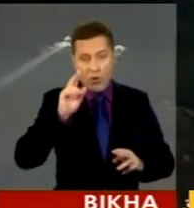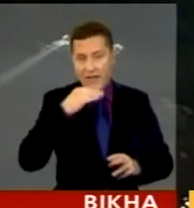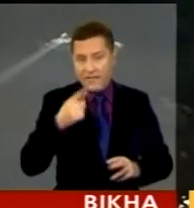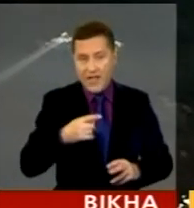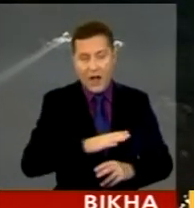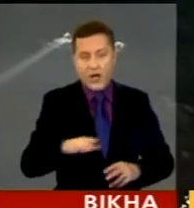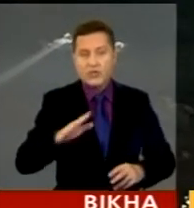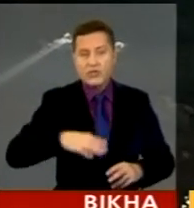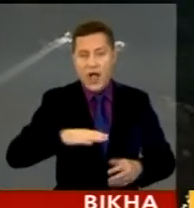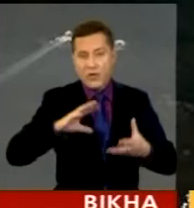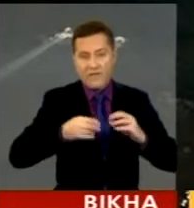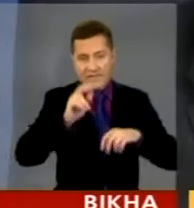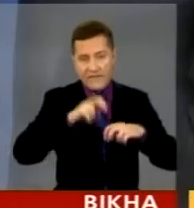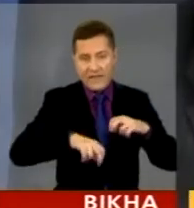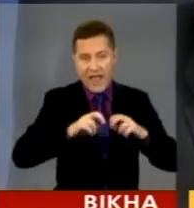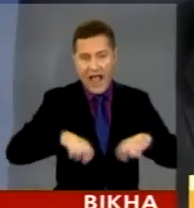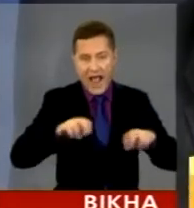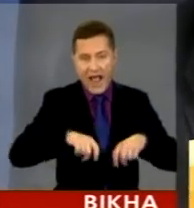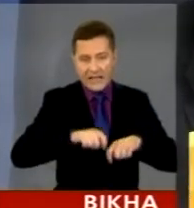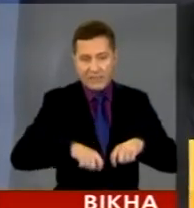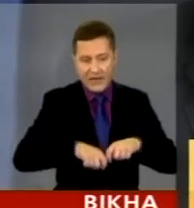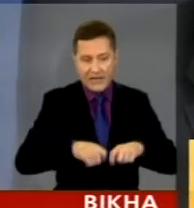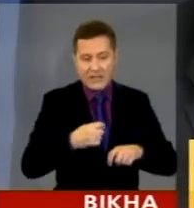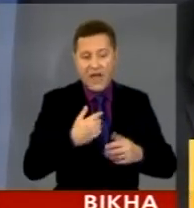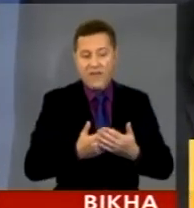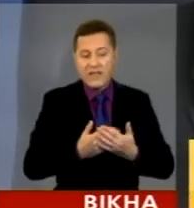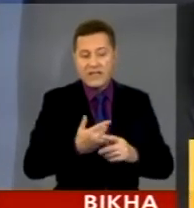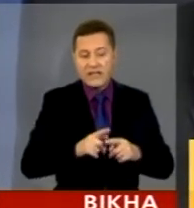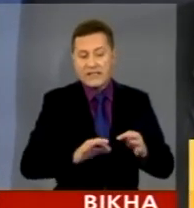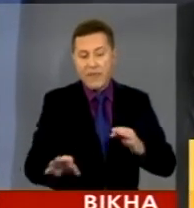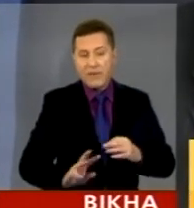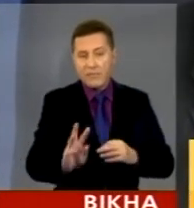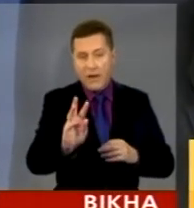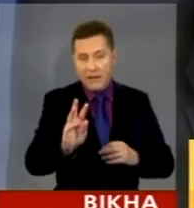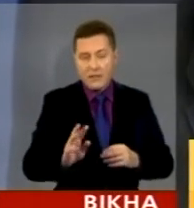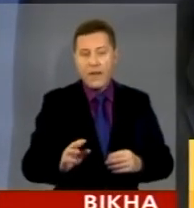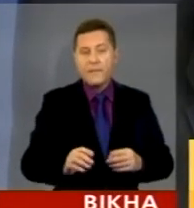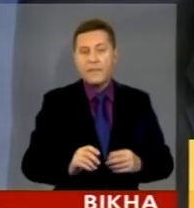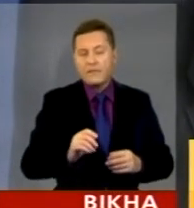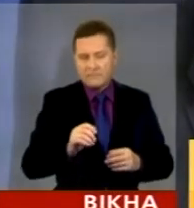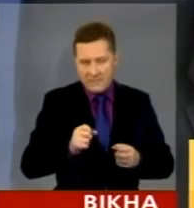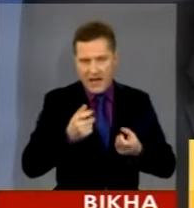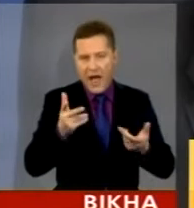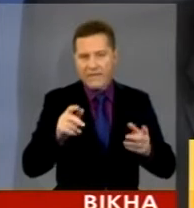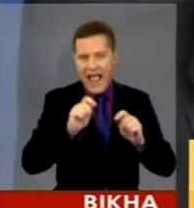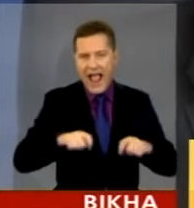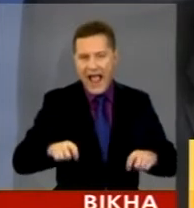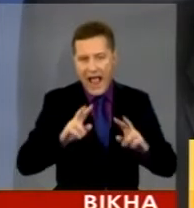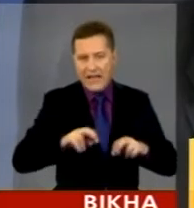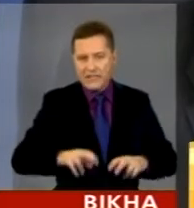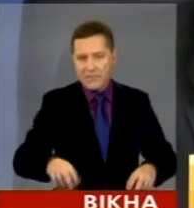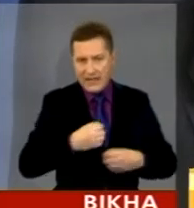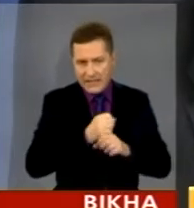кажуть, чекають на висновки експертиз. Одна із версій – це підпал. Слідчо-оперативна група обстежила, назначено ряд експертиз, вилучено